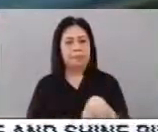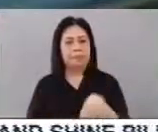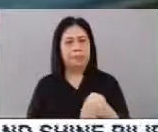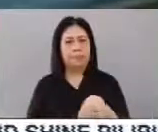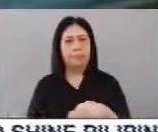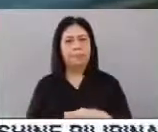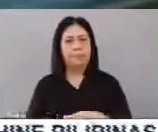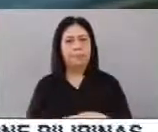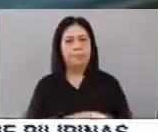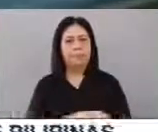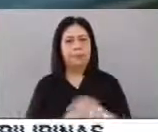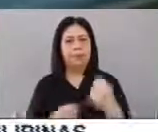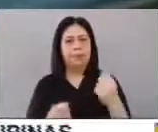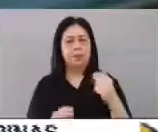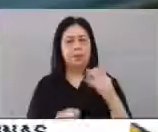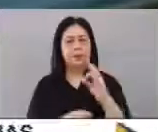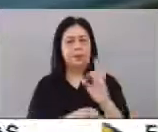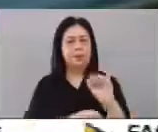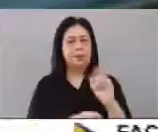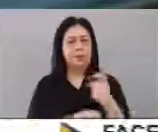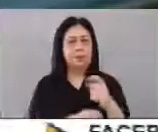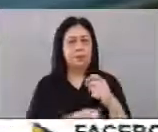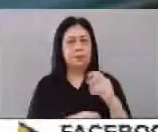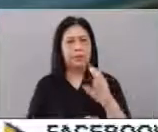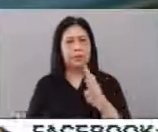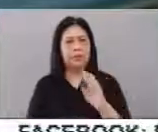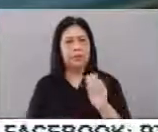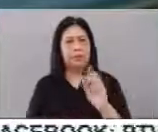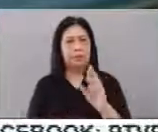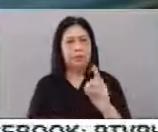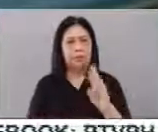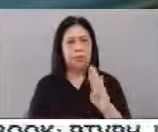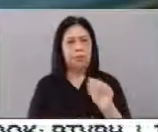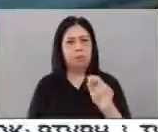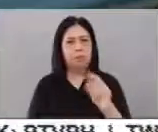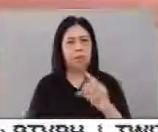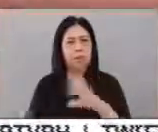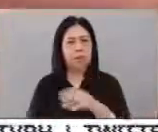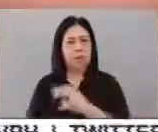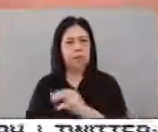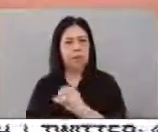sa 7.91 Mbps ang fixed broadband